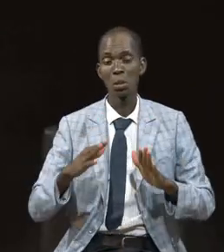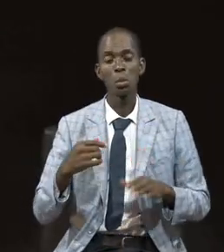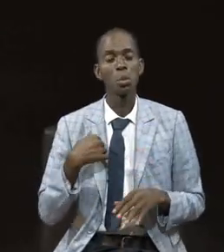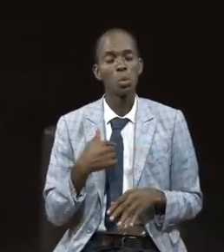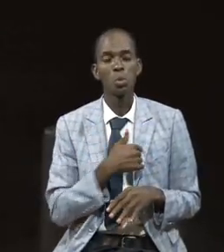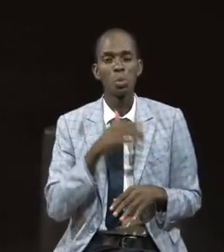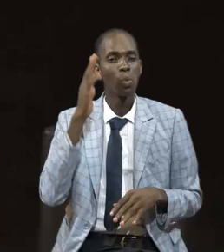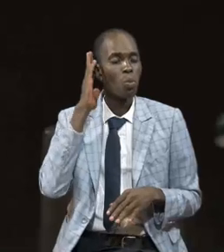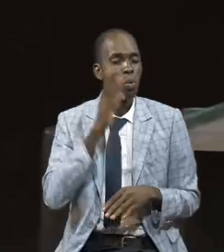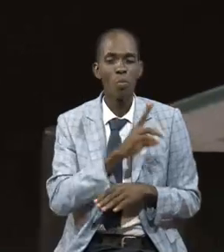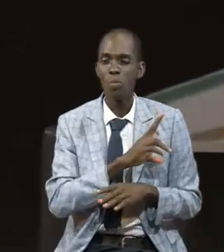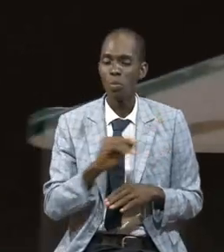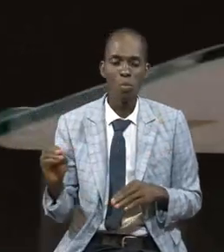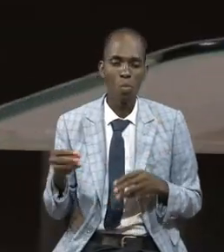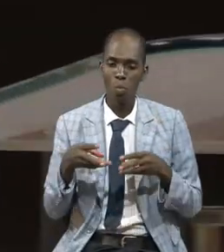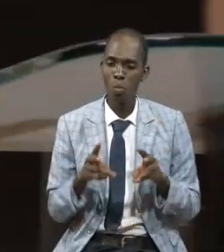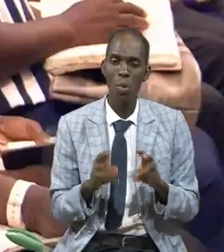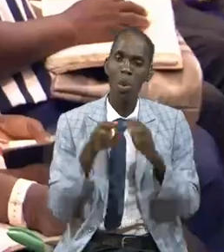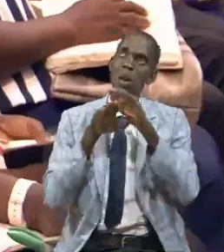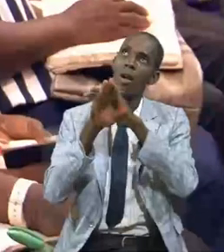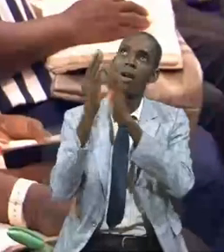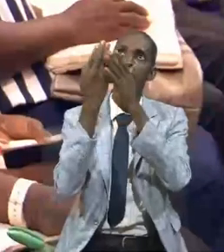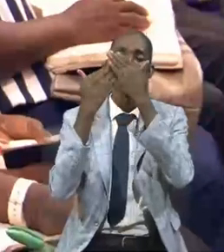nous n'entrerons point dans le royaume des cieux.